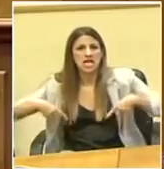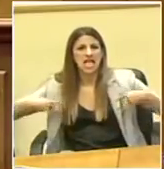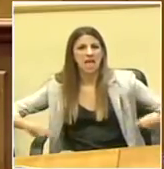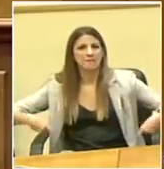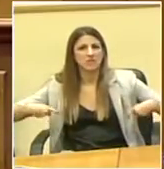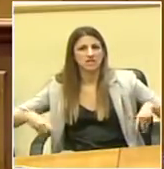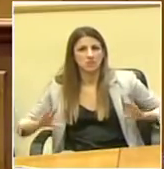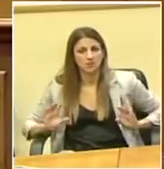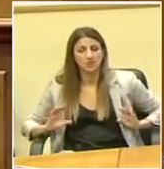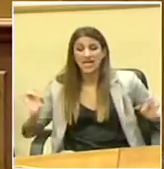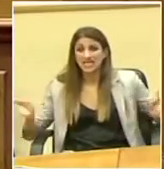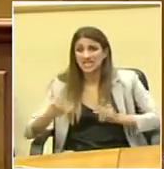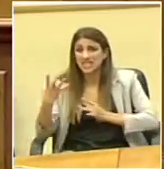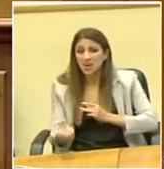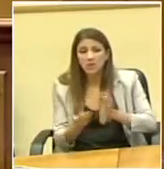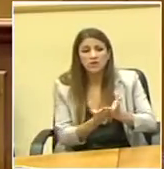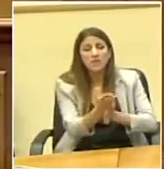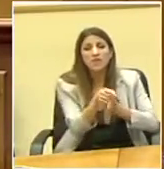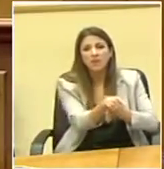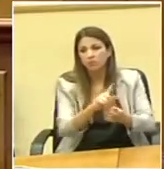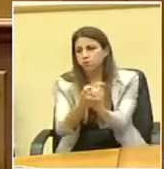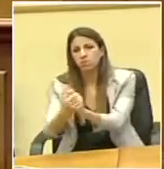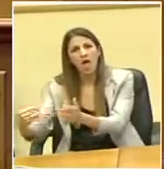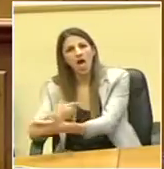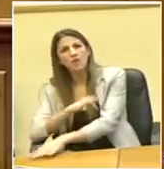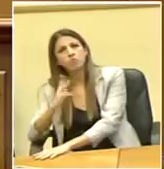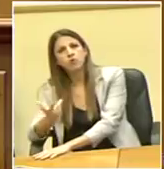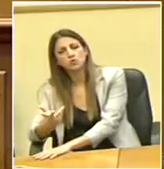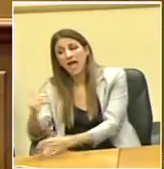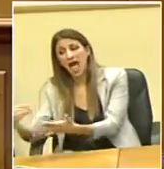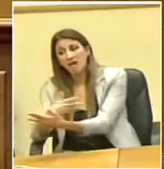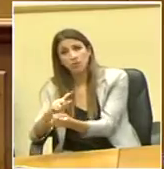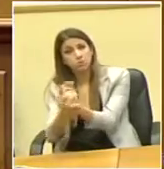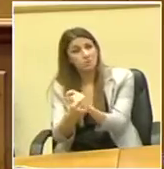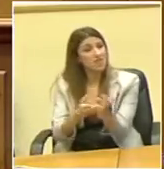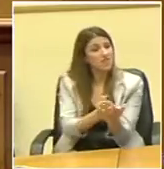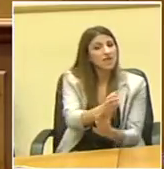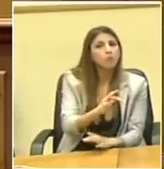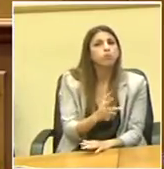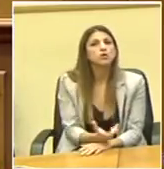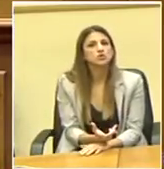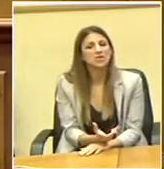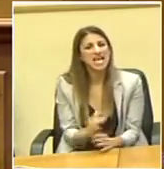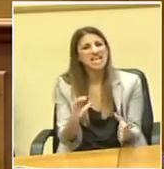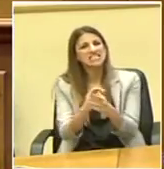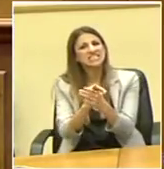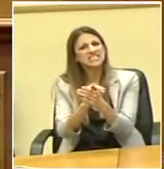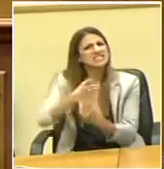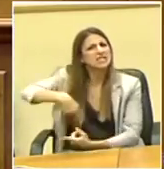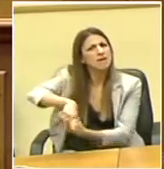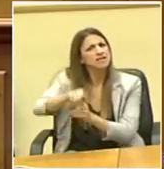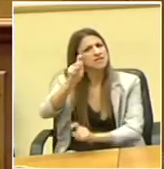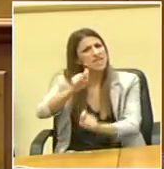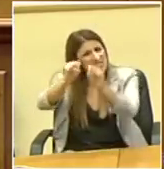πιο δίκαιο, κάτι που είναι εντελώς καπιταλιστικό σε κάτι λιγότερο? Φτιάνεις συμμαχίες και φτιάνεις